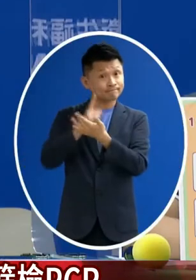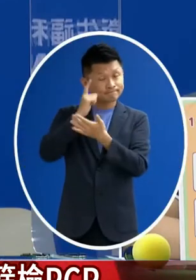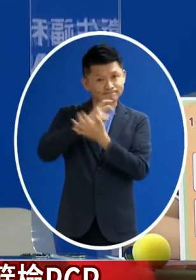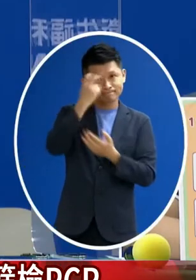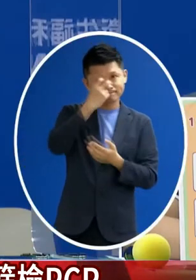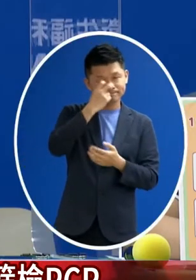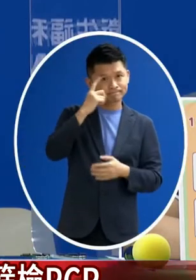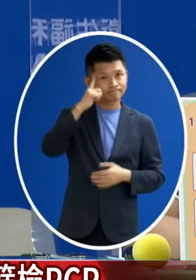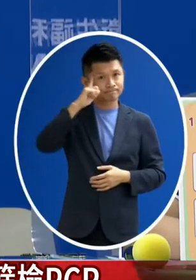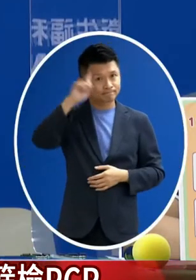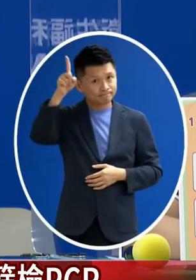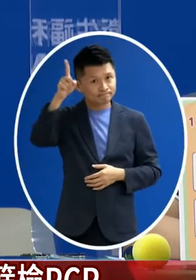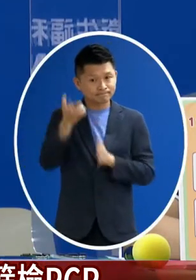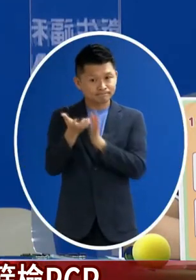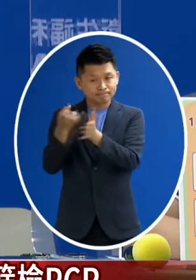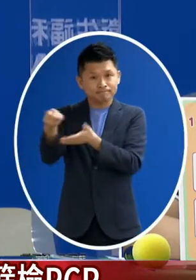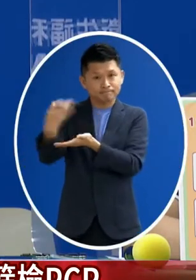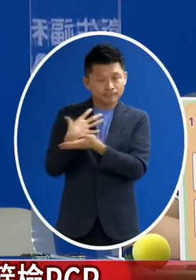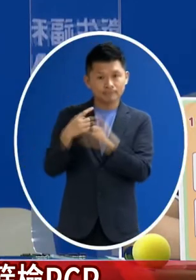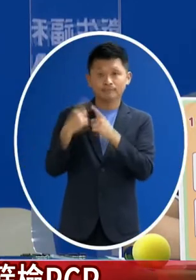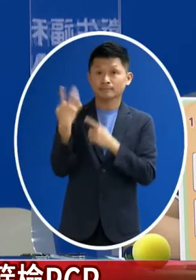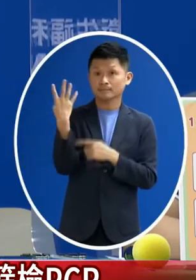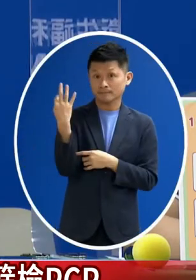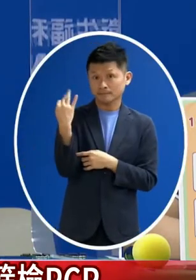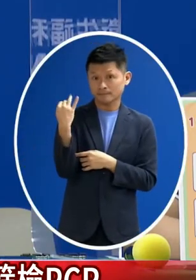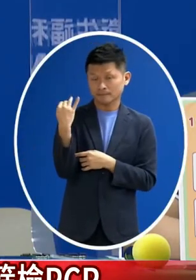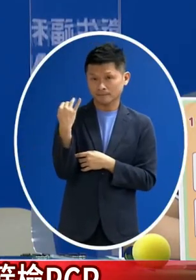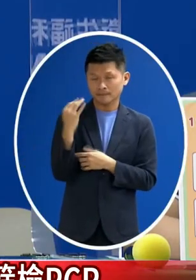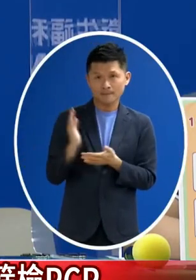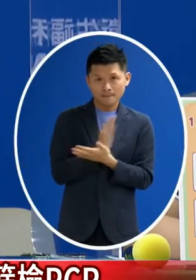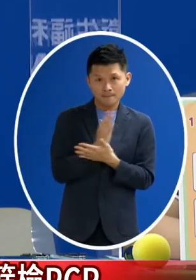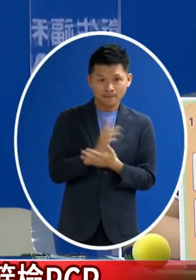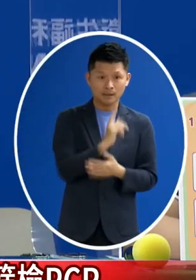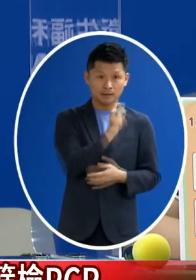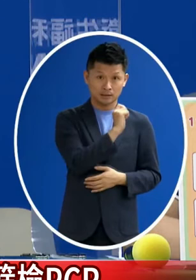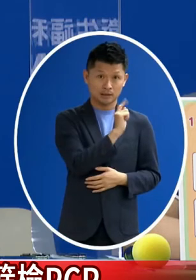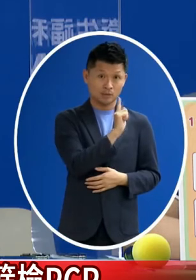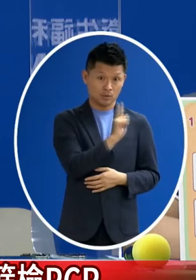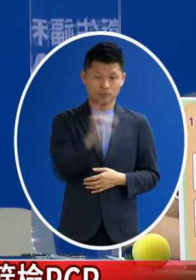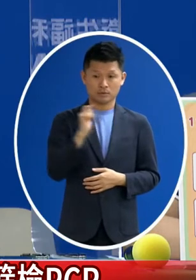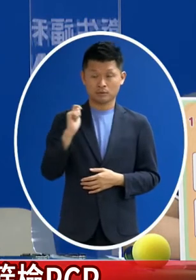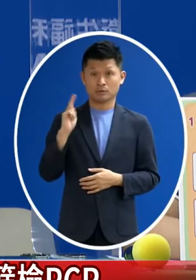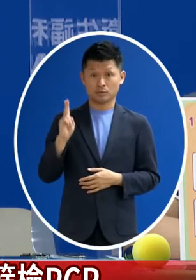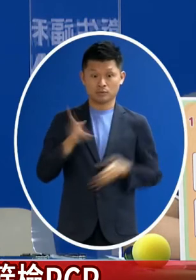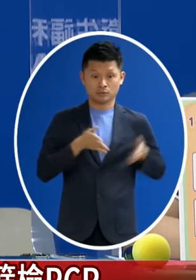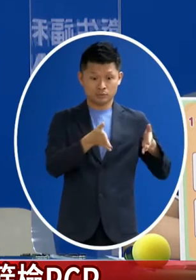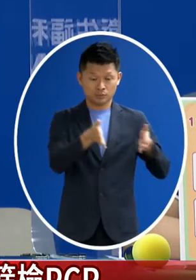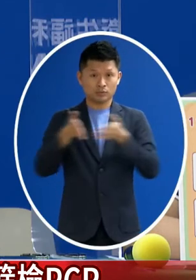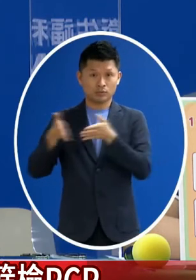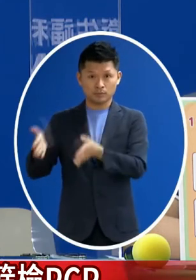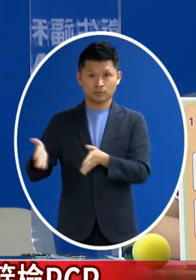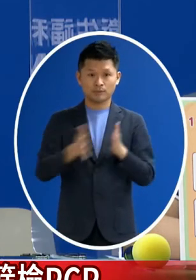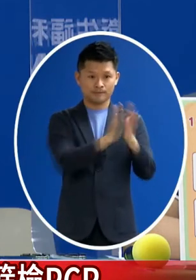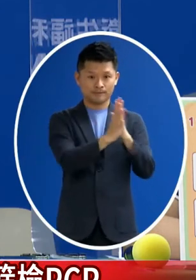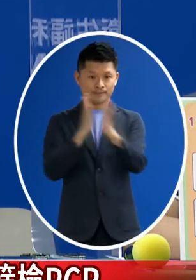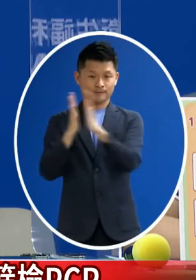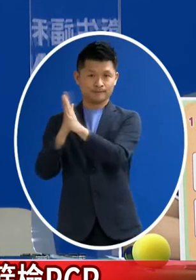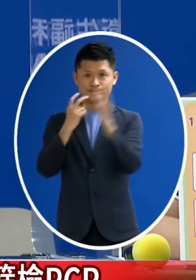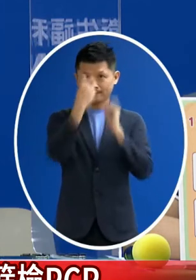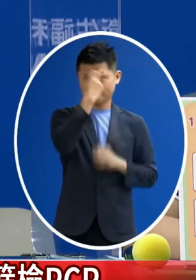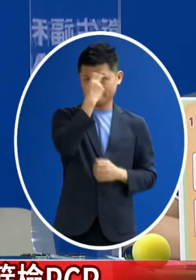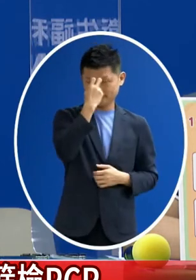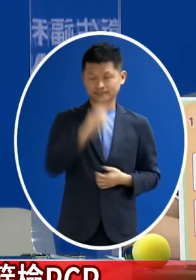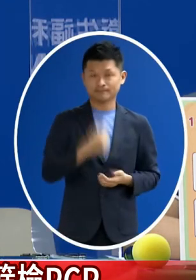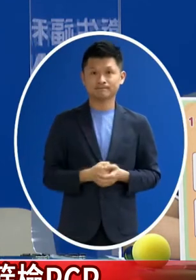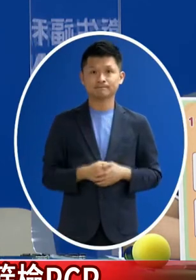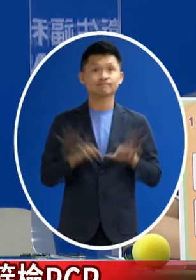一天预报的名单来做 T1 跟 T2 的安排采检。那目前原则上还